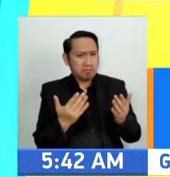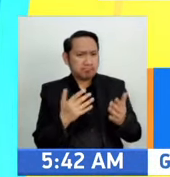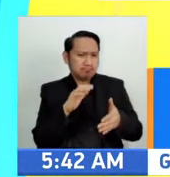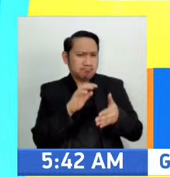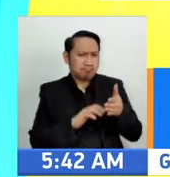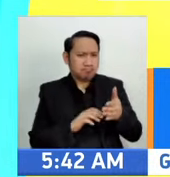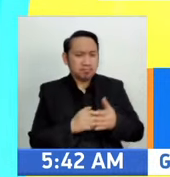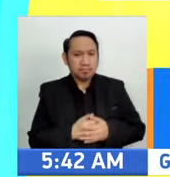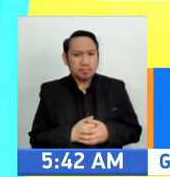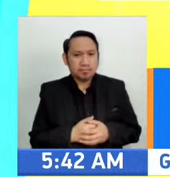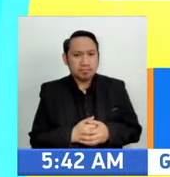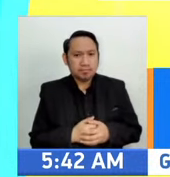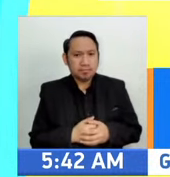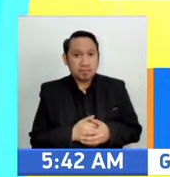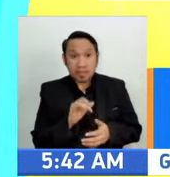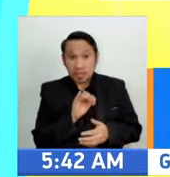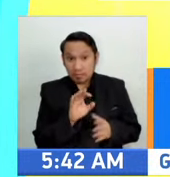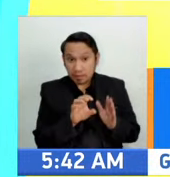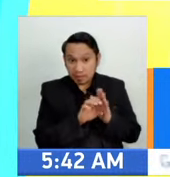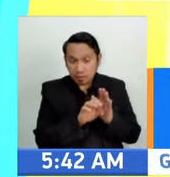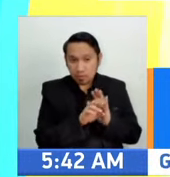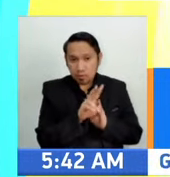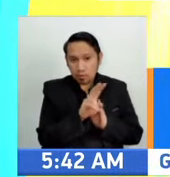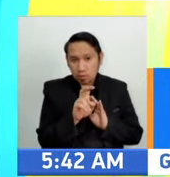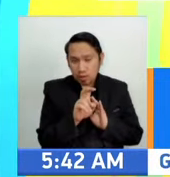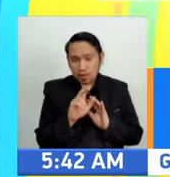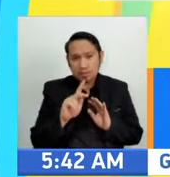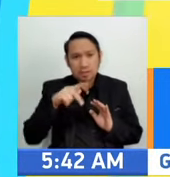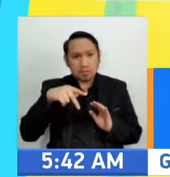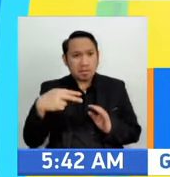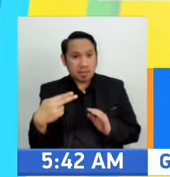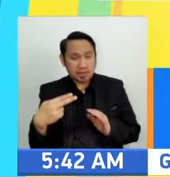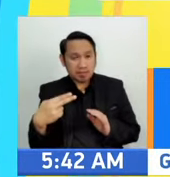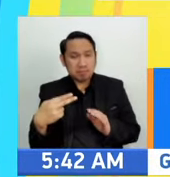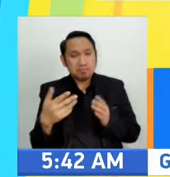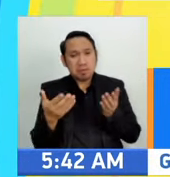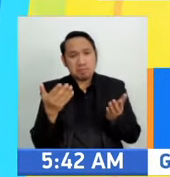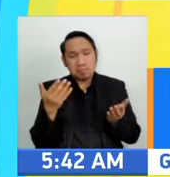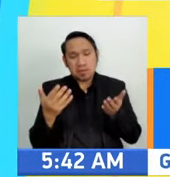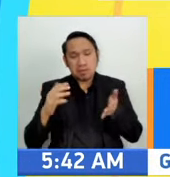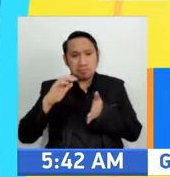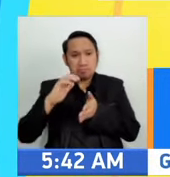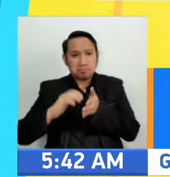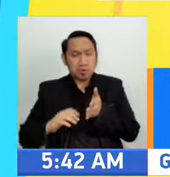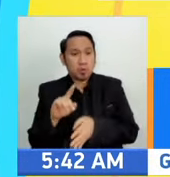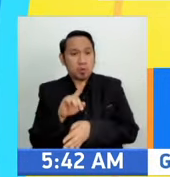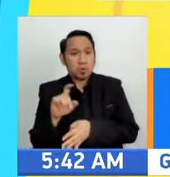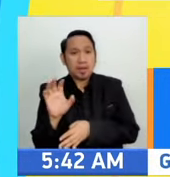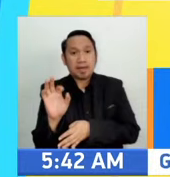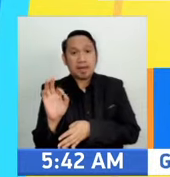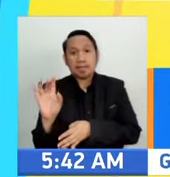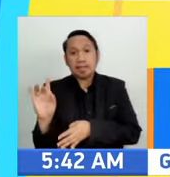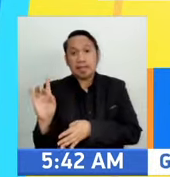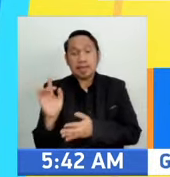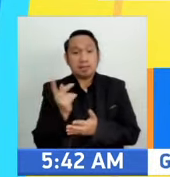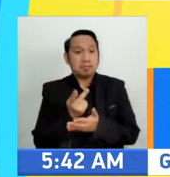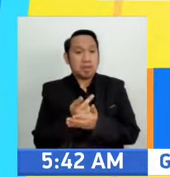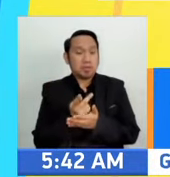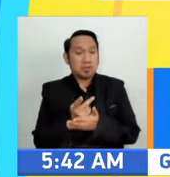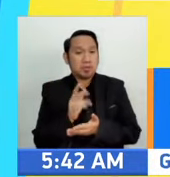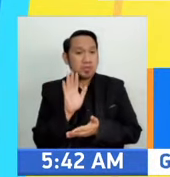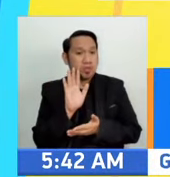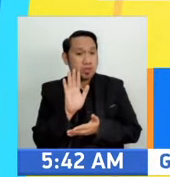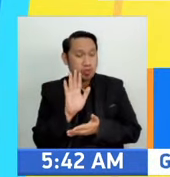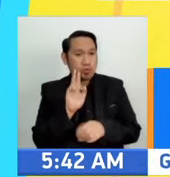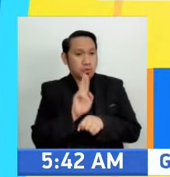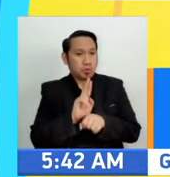Kung nasa 200 kilowatt hours ang konsumo ninyo, katumbas yan ng kabawasan na 198 pesos sa inyong total electricity bill. Malaki-laki rin.